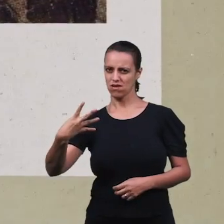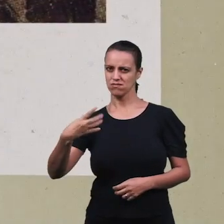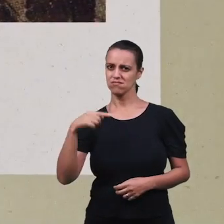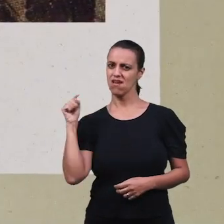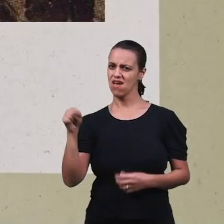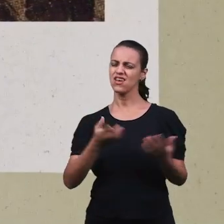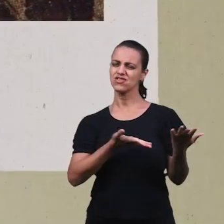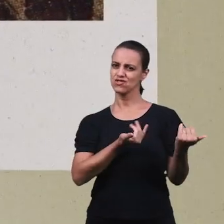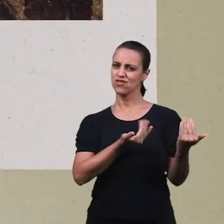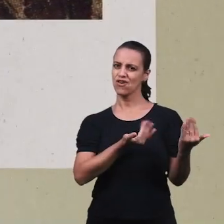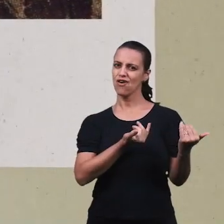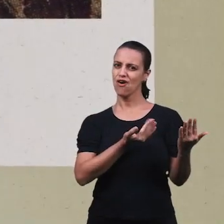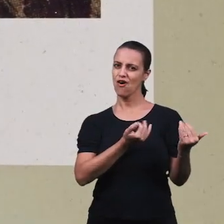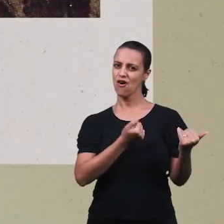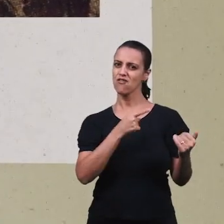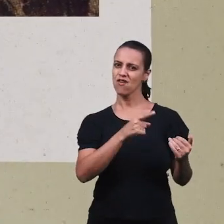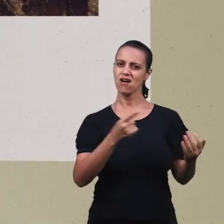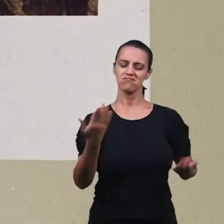était jeune,